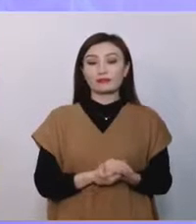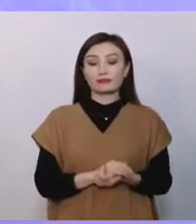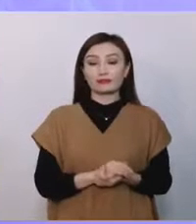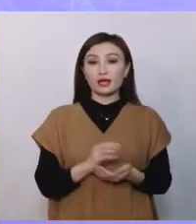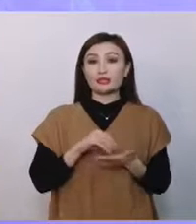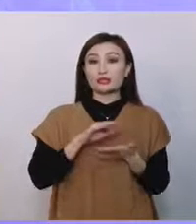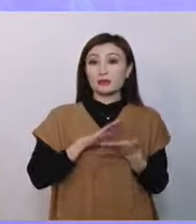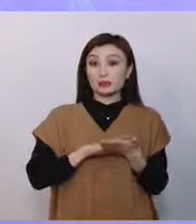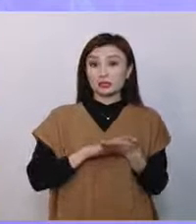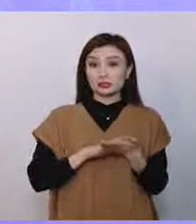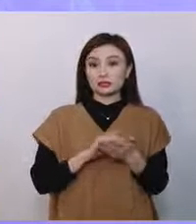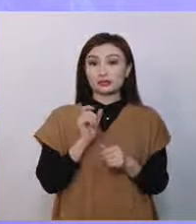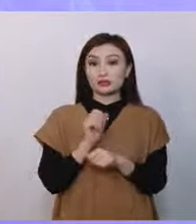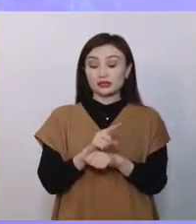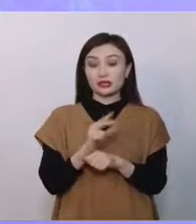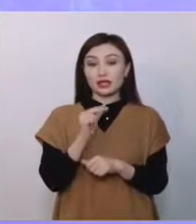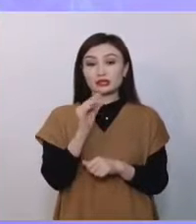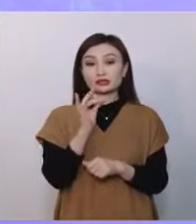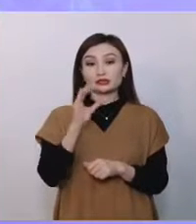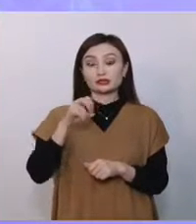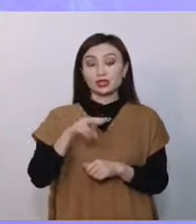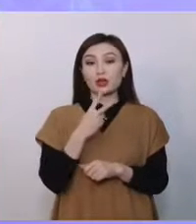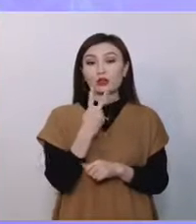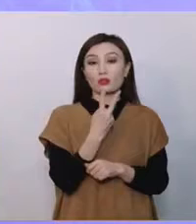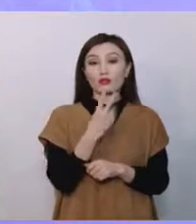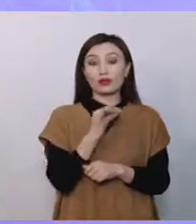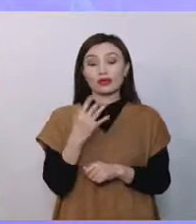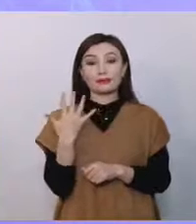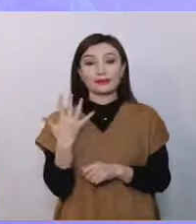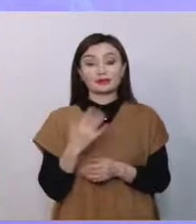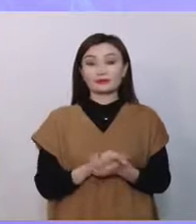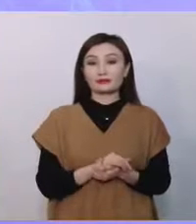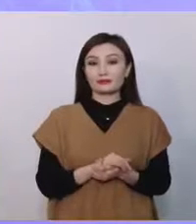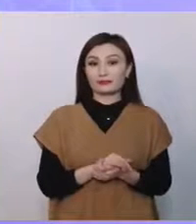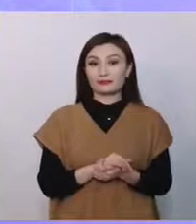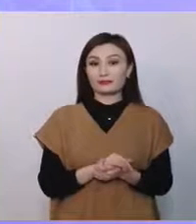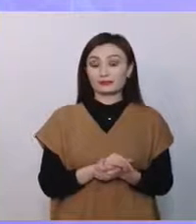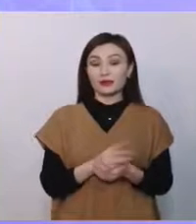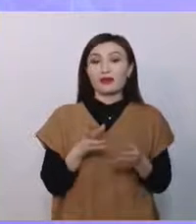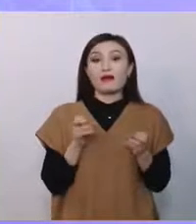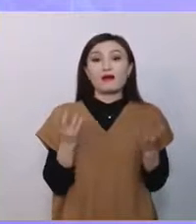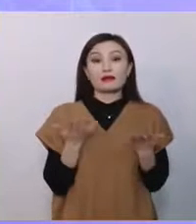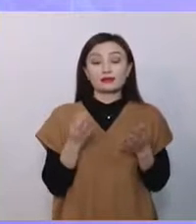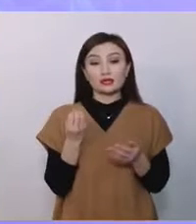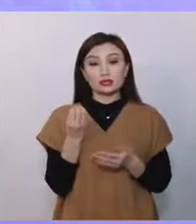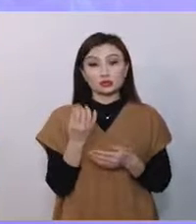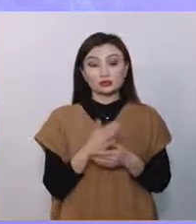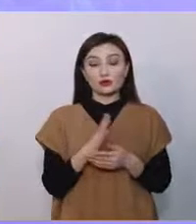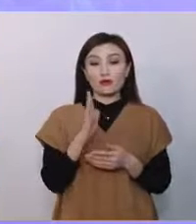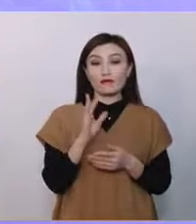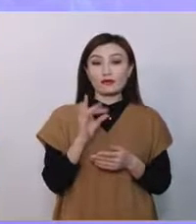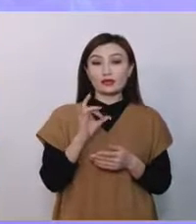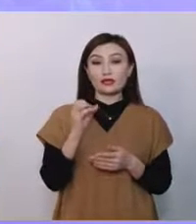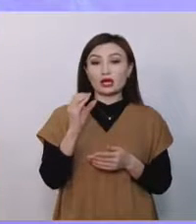запишите произведение чисел 2 и 5 какие еще выражения на